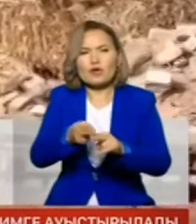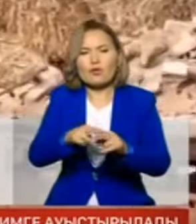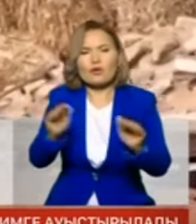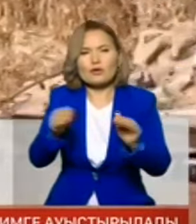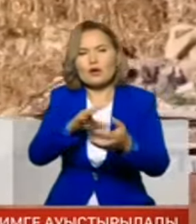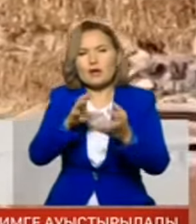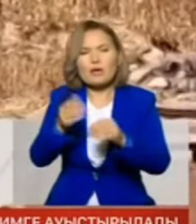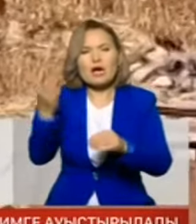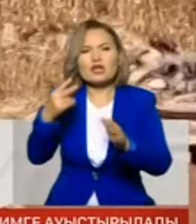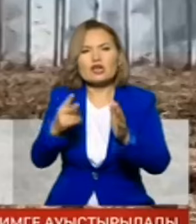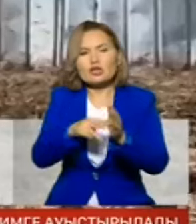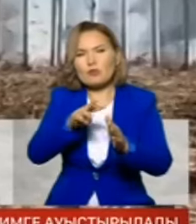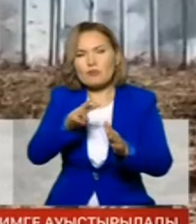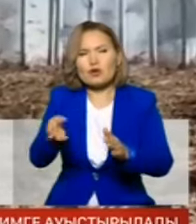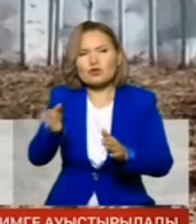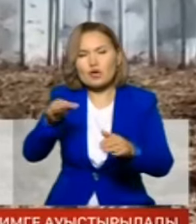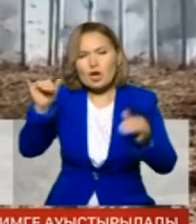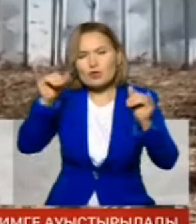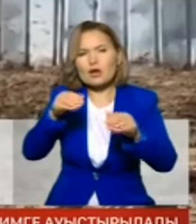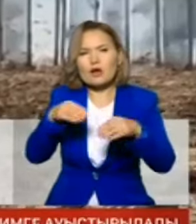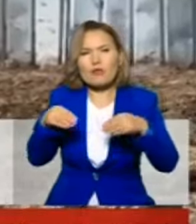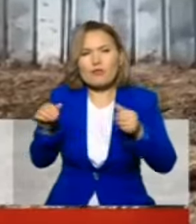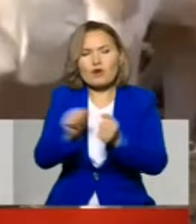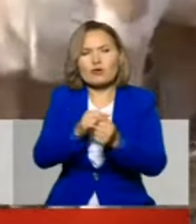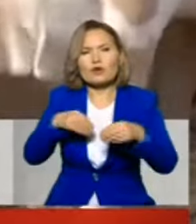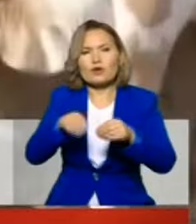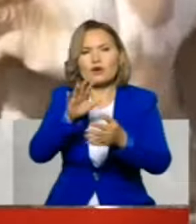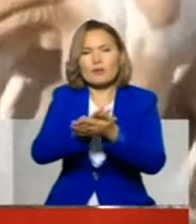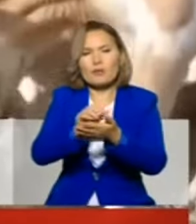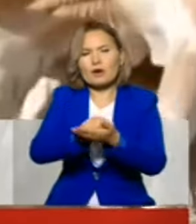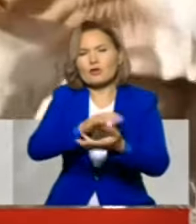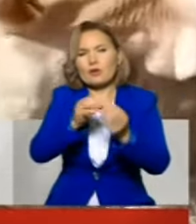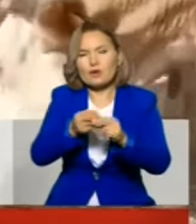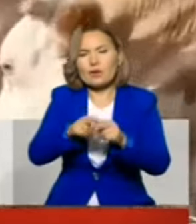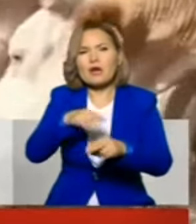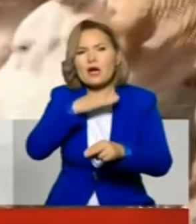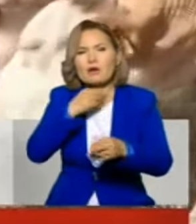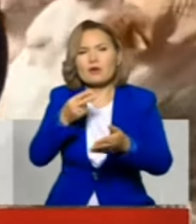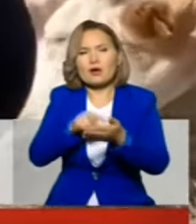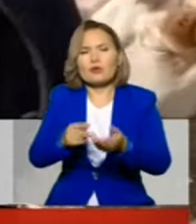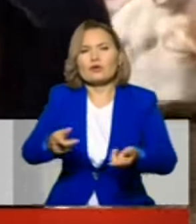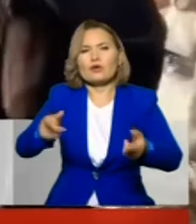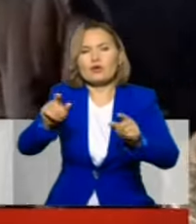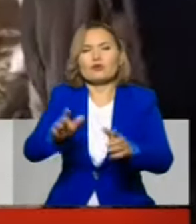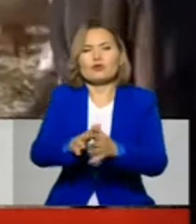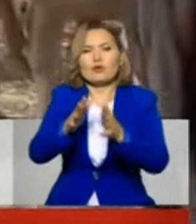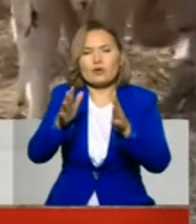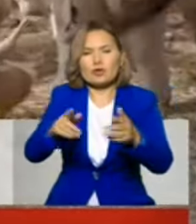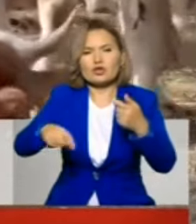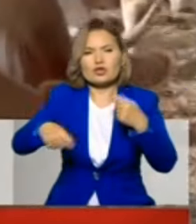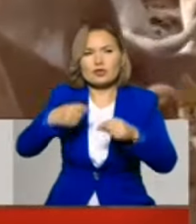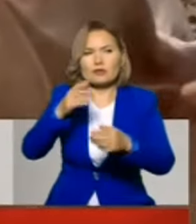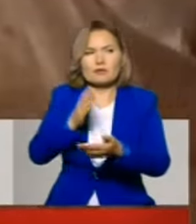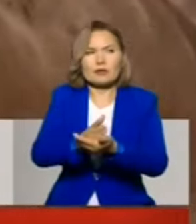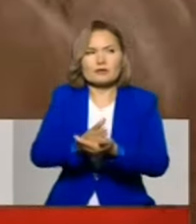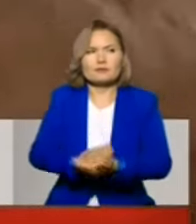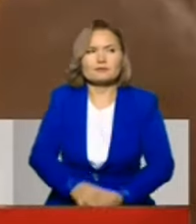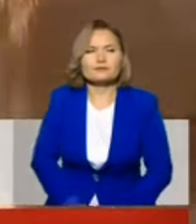бұрын 7 миллион сиыр болған. Құрғақшылық мал санының азаюына, тиісінше еттің екі есе қымбаттауына әкеп соғады дейді